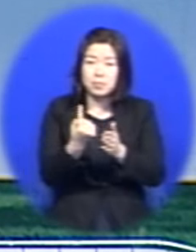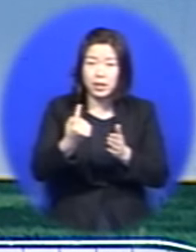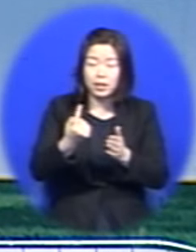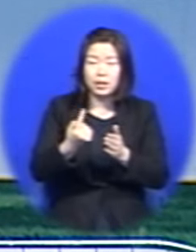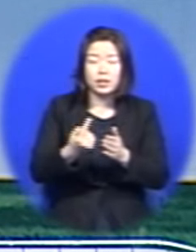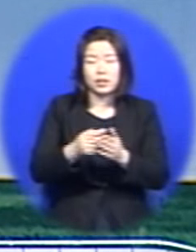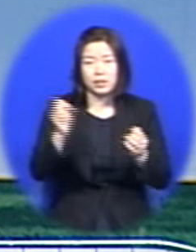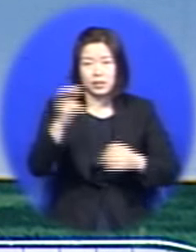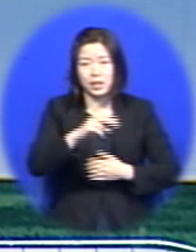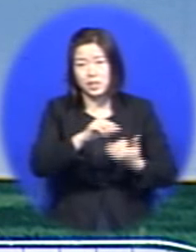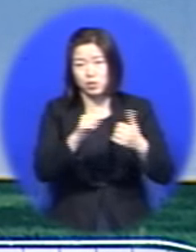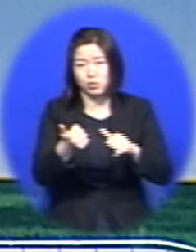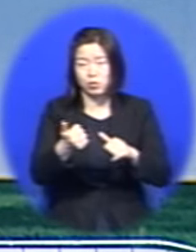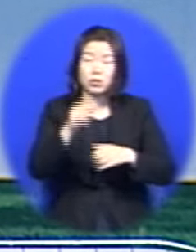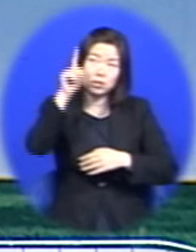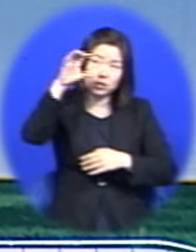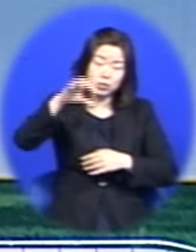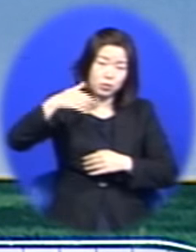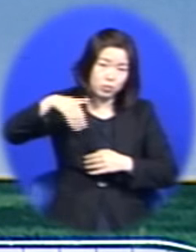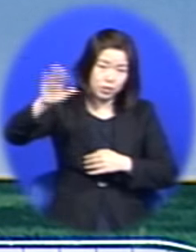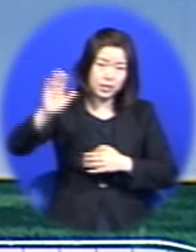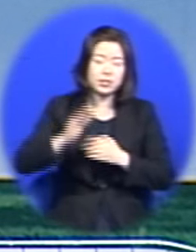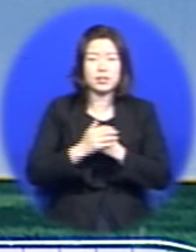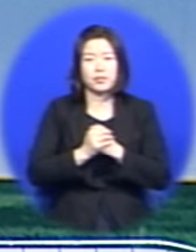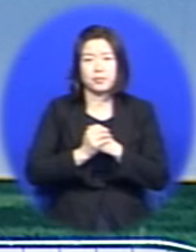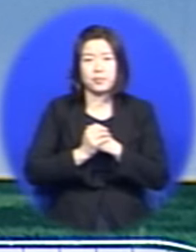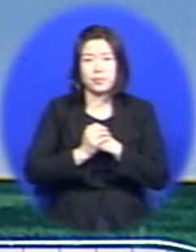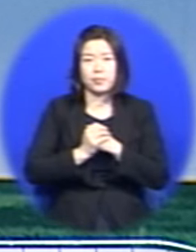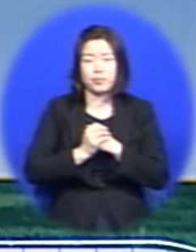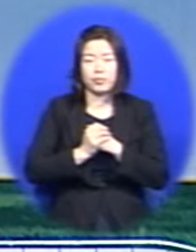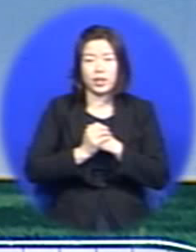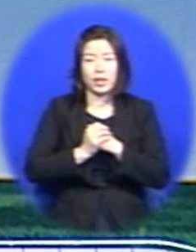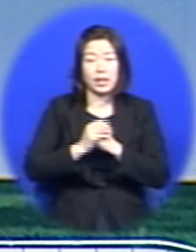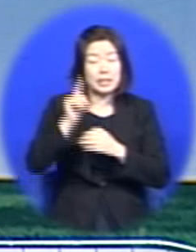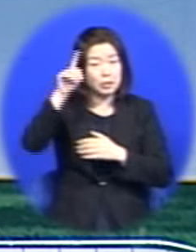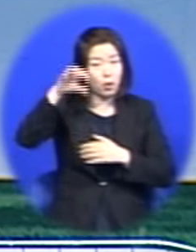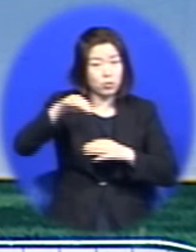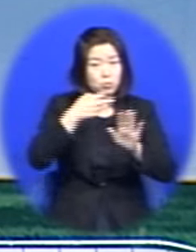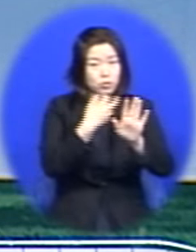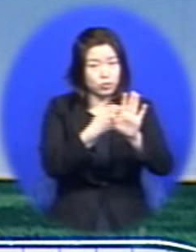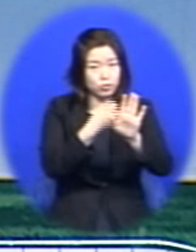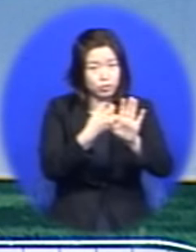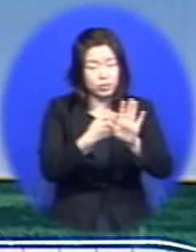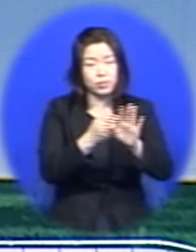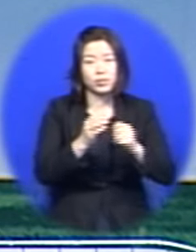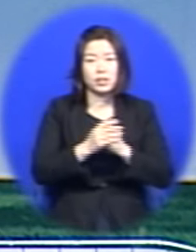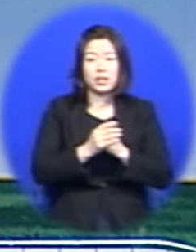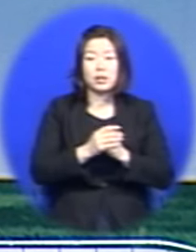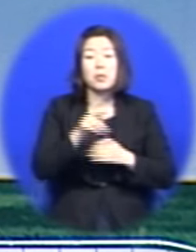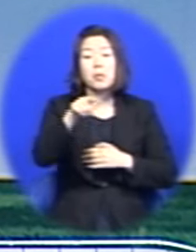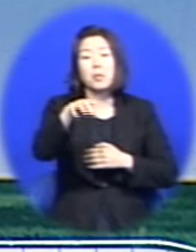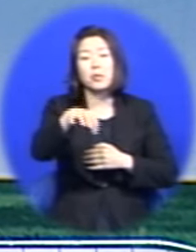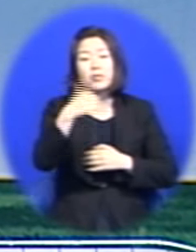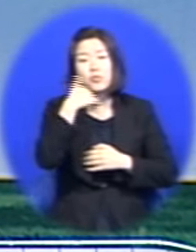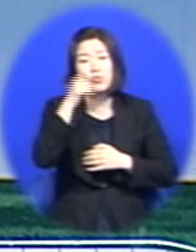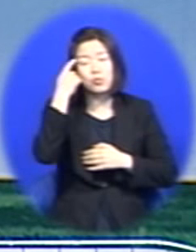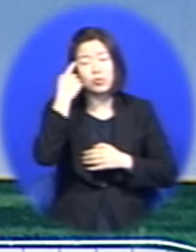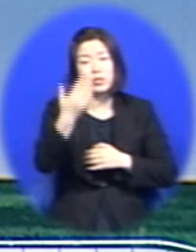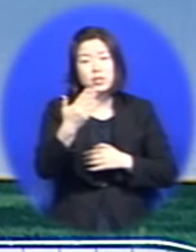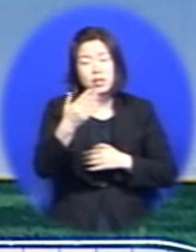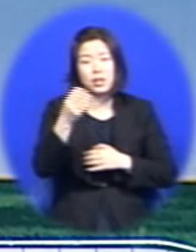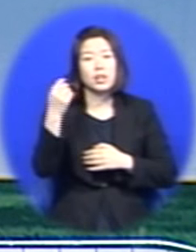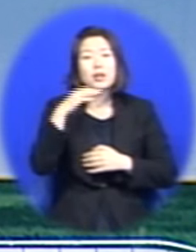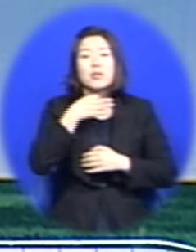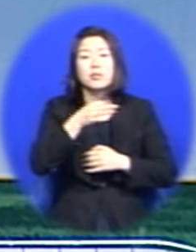죽어 천국에 갔습니다. 천국 문을 두들겼어요. 거기 누구시오? 라고